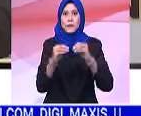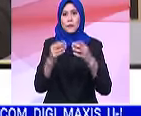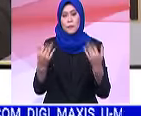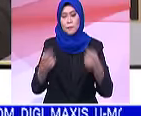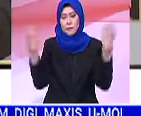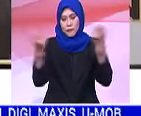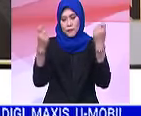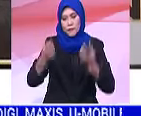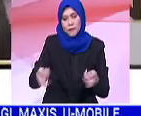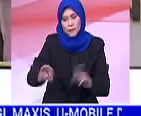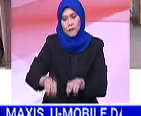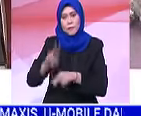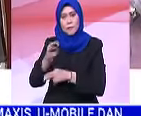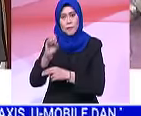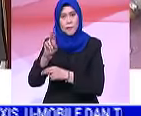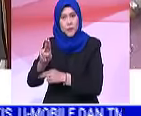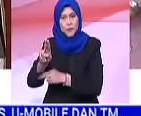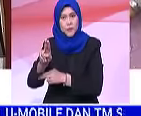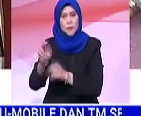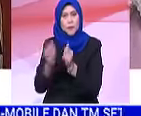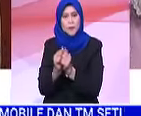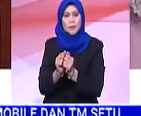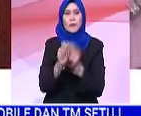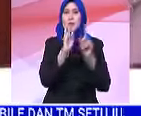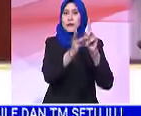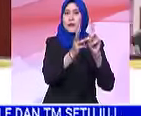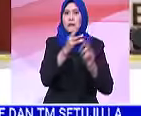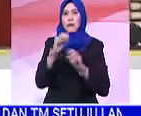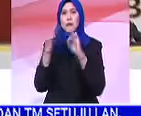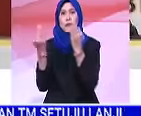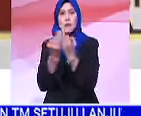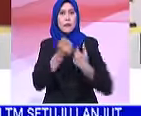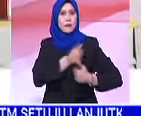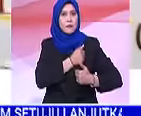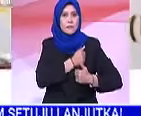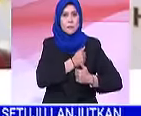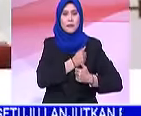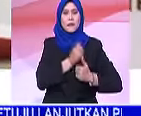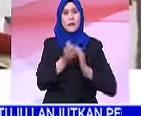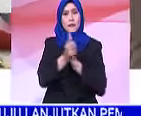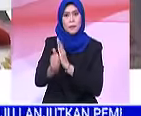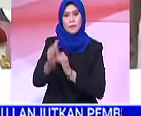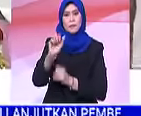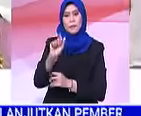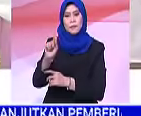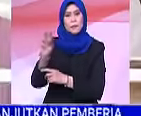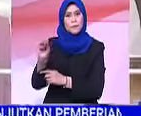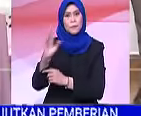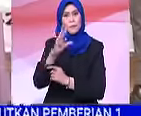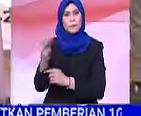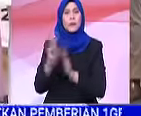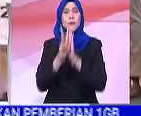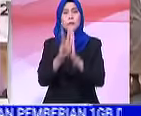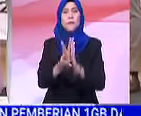menandatangani memorandum perjanjian MOU antara Badan Kebajikan Keluarga Angkatan Tentera Bakat ATM yang diwakili